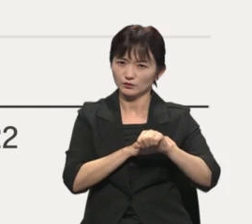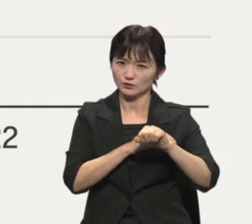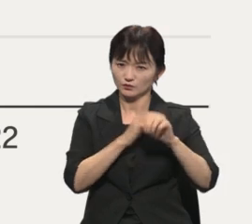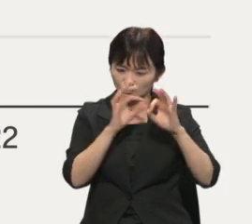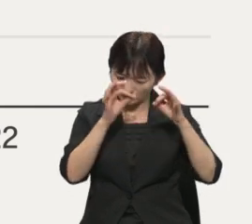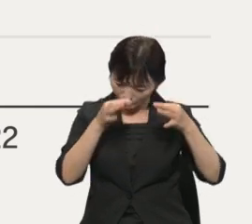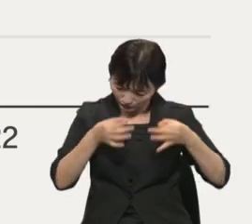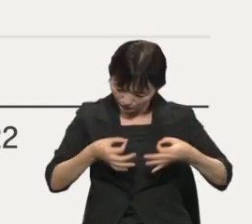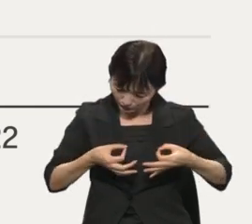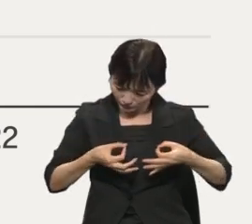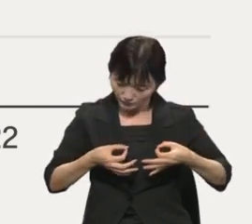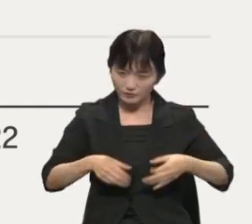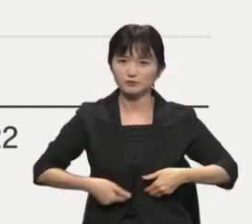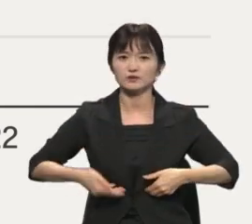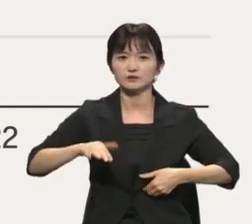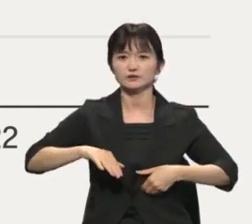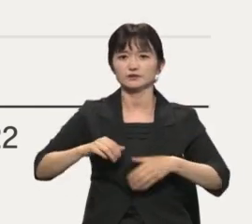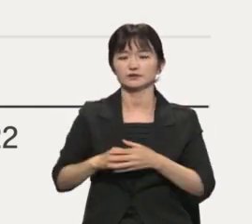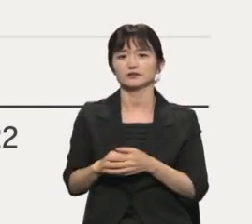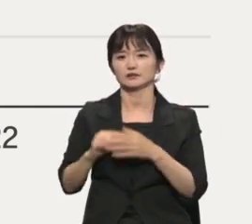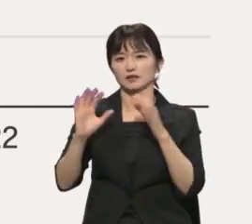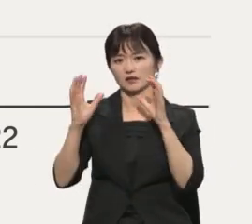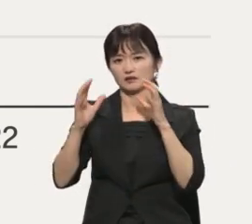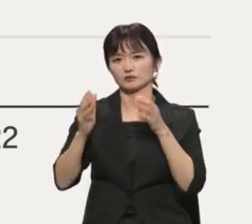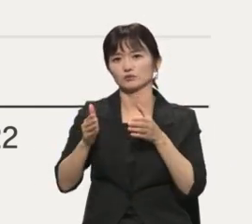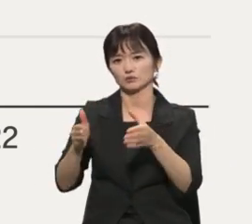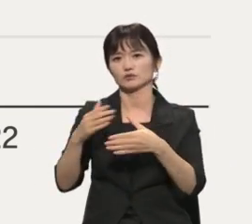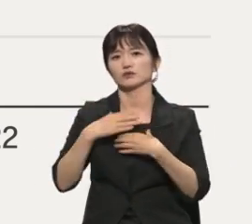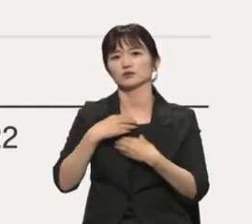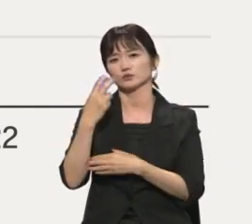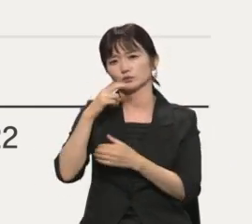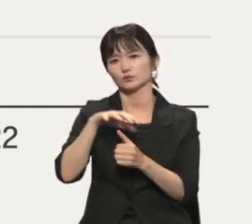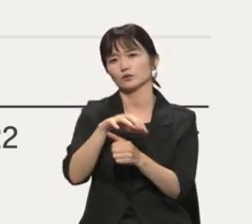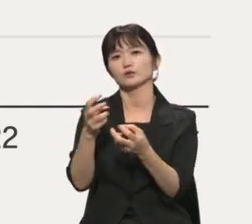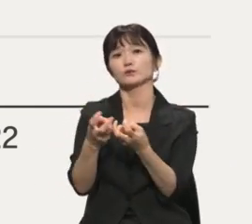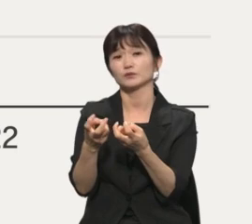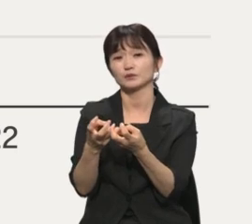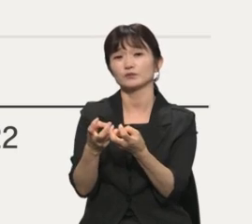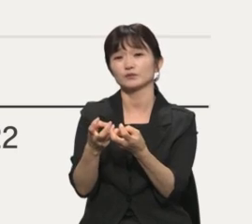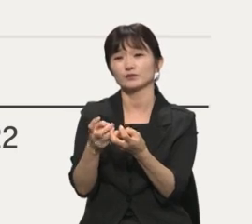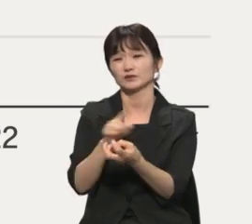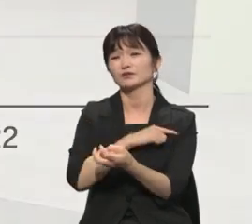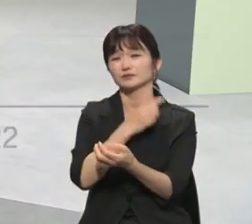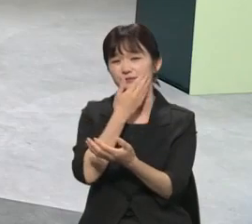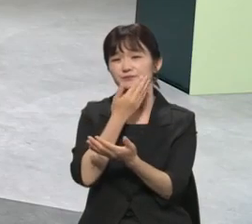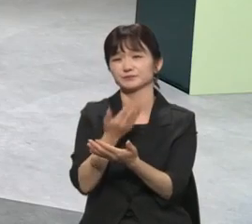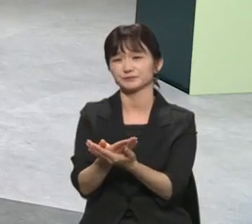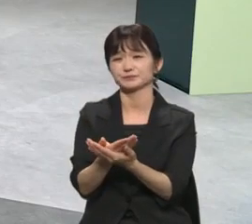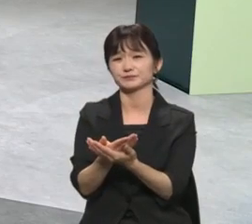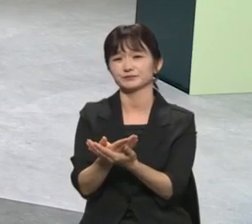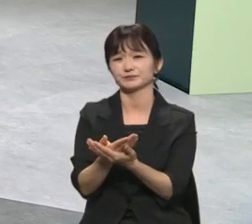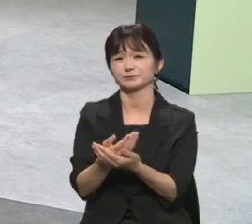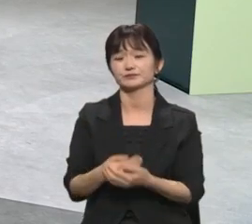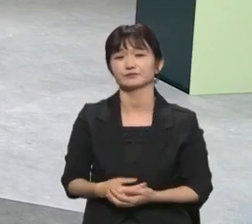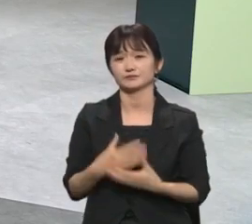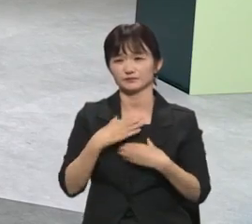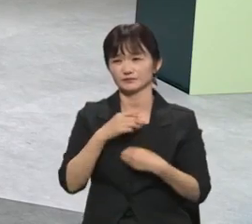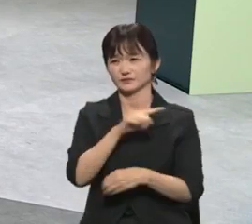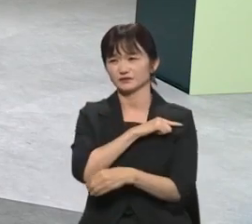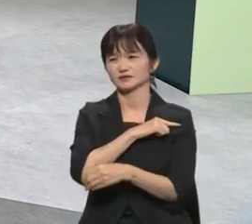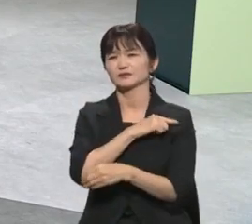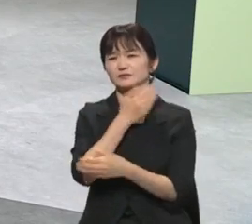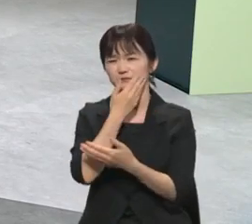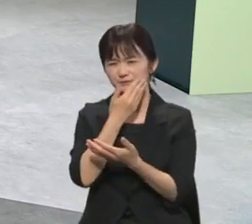그러면서도 여린이들 도로 위에서 안전하게 보호할 수 있는 방안 이게 사실은 가장 중요하지 않나요 저도